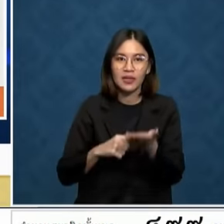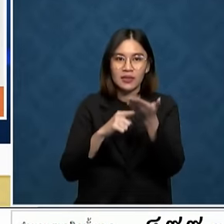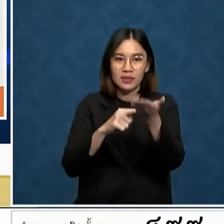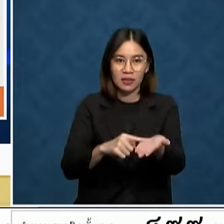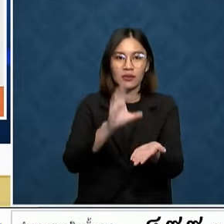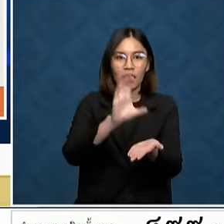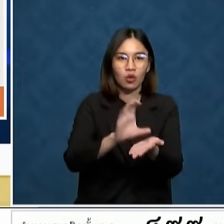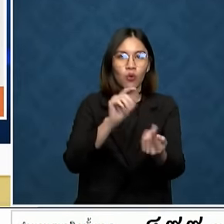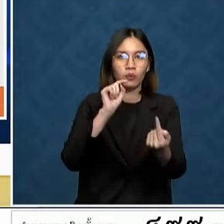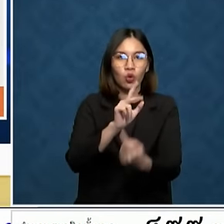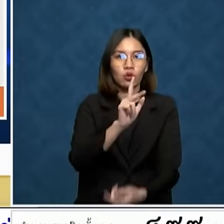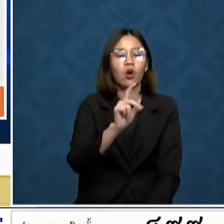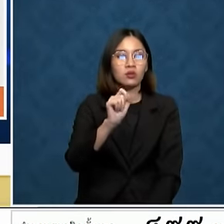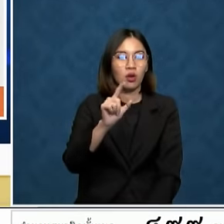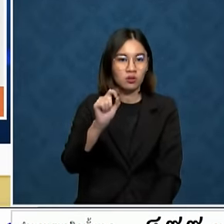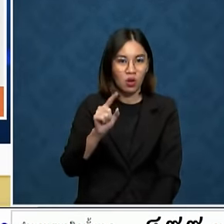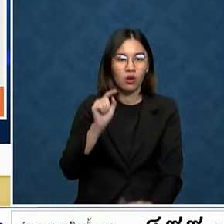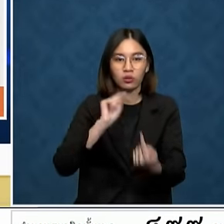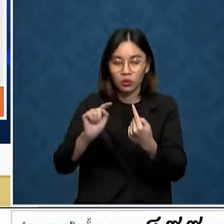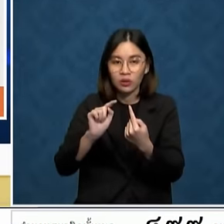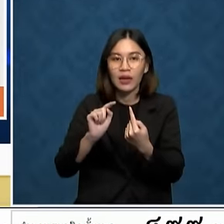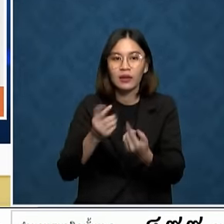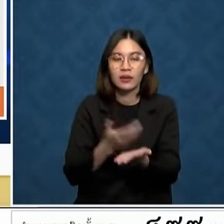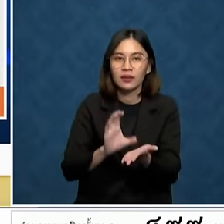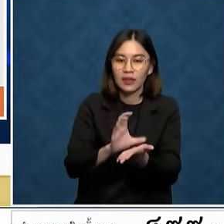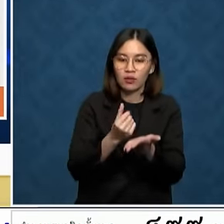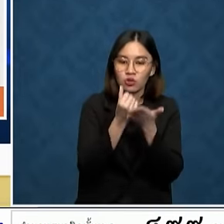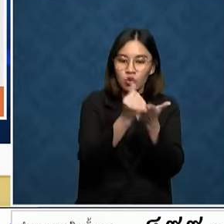กับกองทุนเพคเสมอพาคดงกศึษาเพื่อนน้ไปใช้ใการอุดหนุ้น